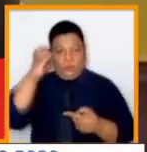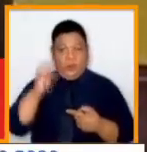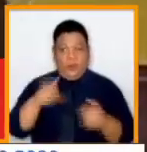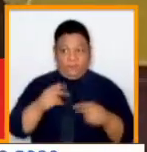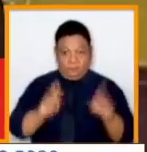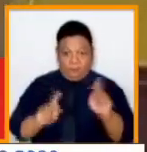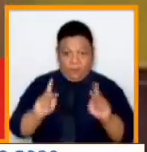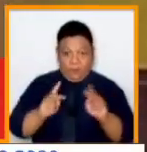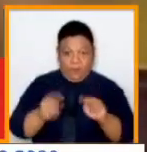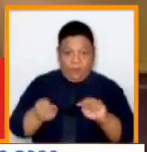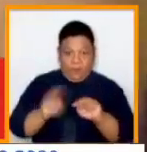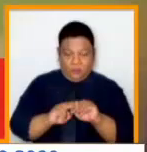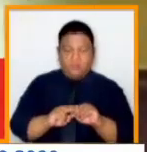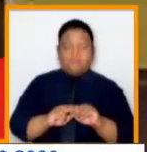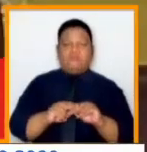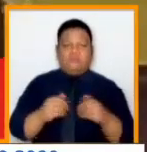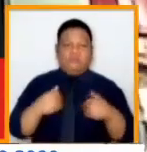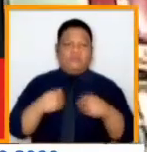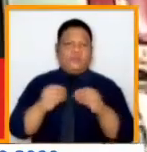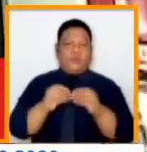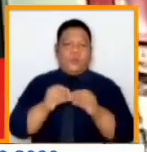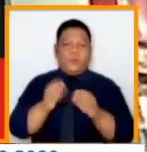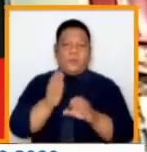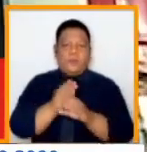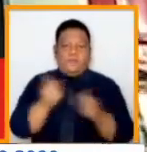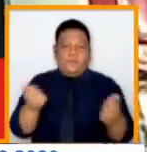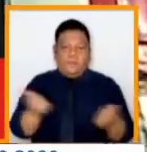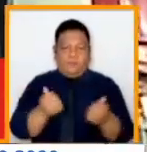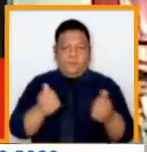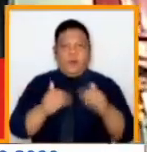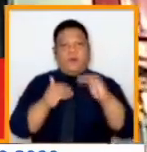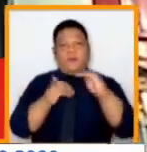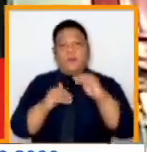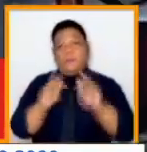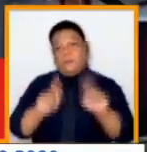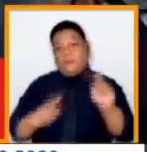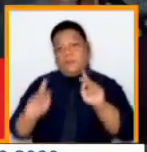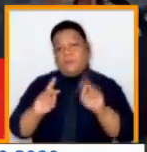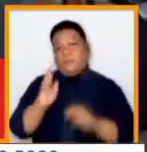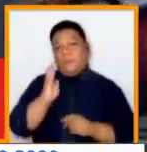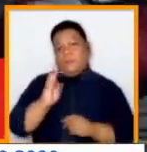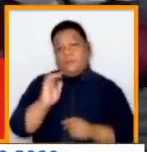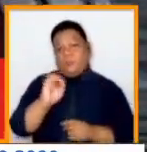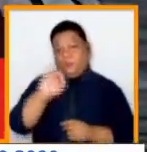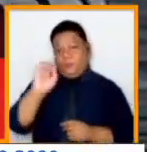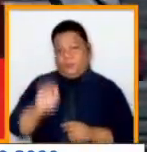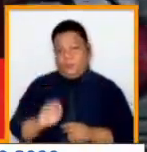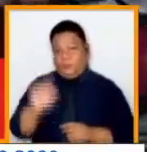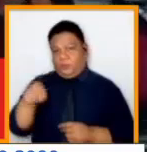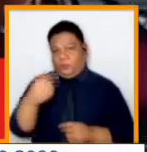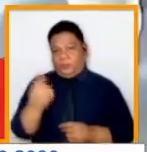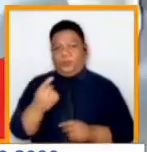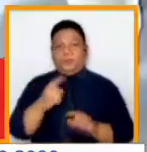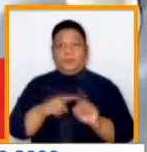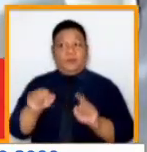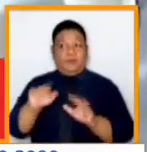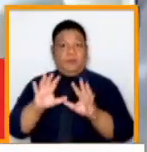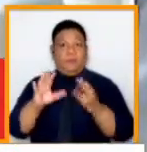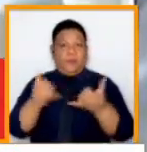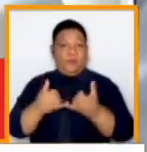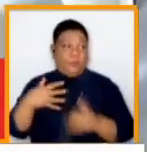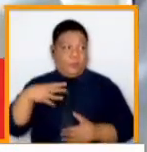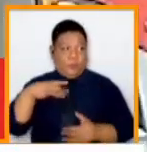karagdagang bus. Nasa 50% ang seating capacity sa mga bus, pero hinihintay ng mga bus company ang abiso ng